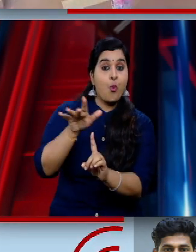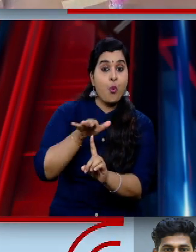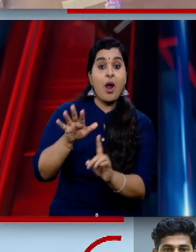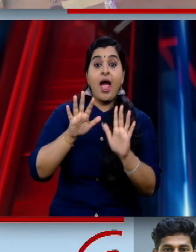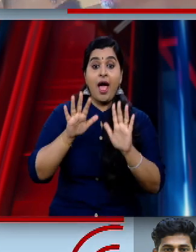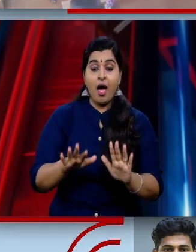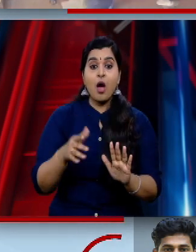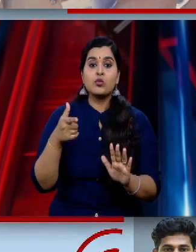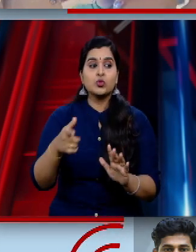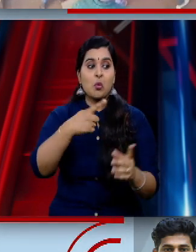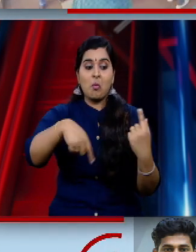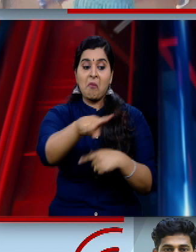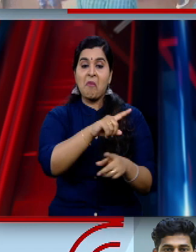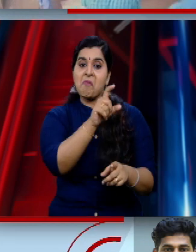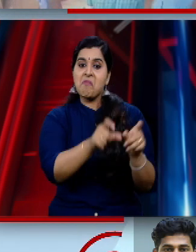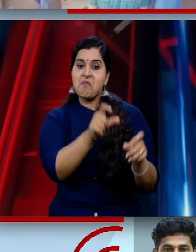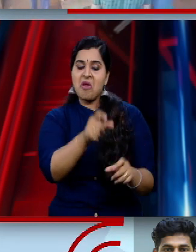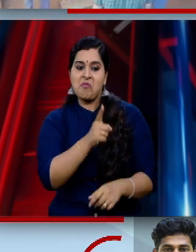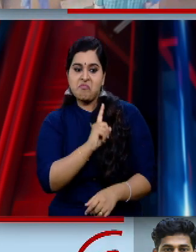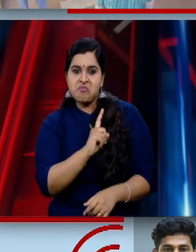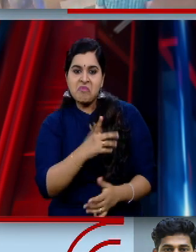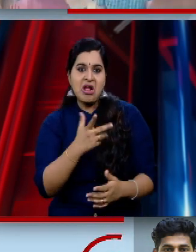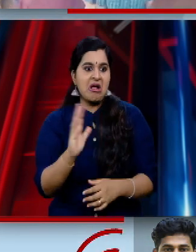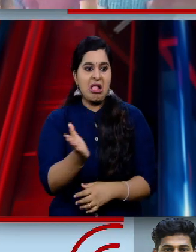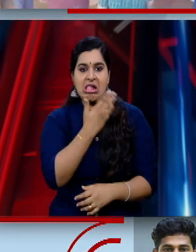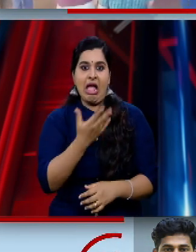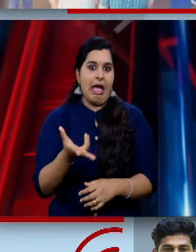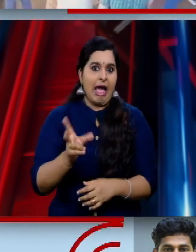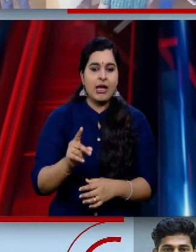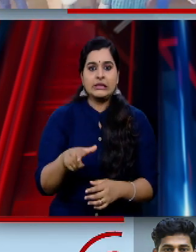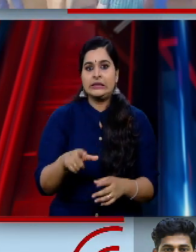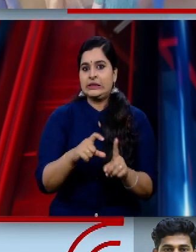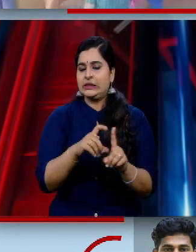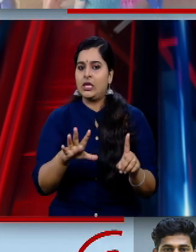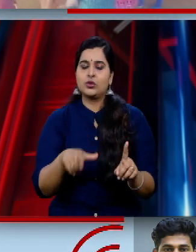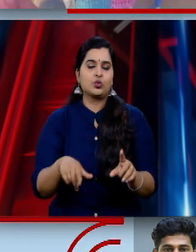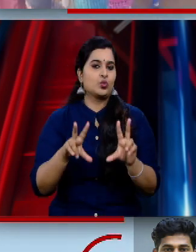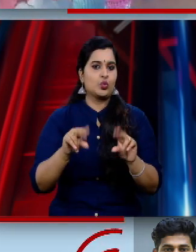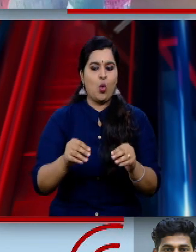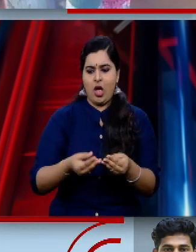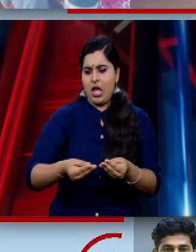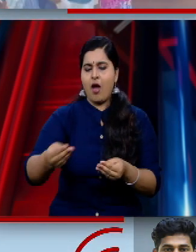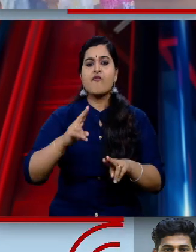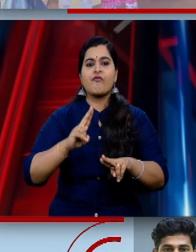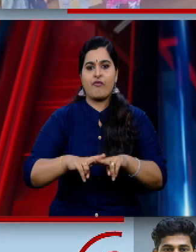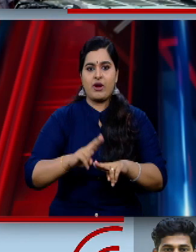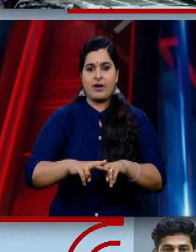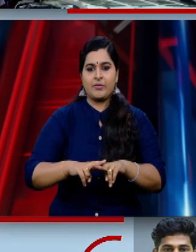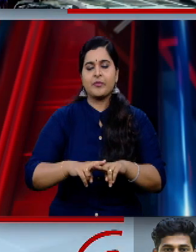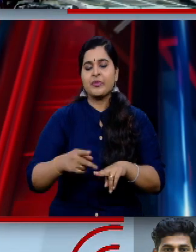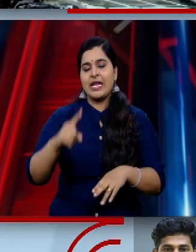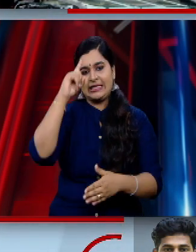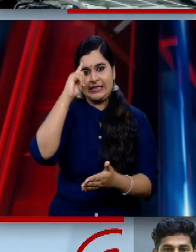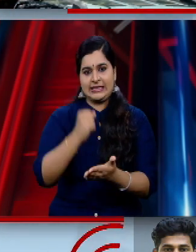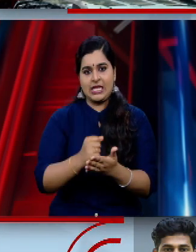പോലീസ് അന്വേഷണത്തിന് കൂടുതൽ സമയം ആവശ്യമാണെന്നുമൊക്കെ പ്രോസിക്യൂഷൻ വാദിച്ചു. എന്തായാലും ഈ ജാമ്യാപേക്ഷയിൽ വെള്ളിയാഴ്ച മജിസ്ട്രേറ്റ് കോടതി വിധി പറയും. എന്തായാലും